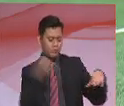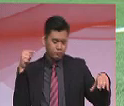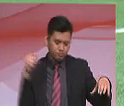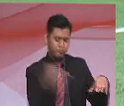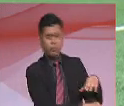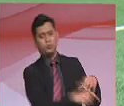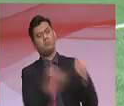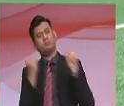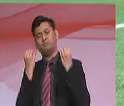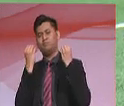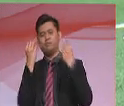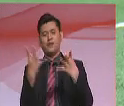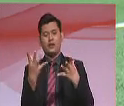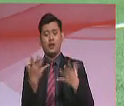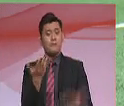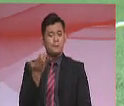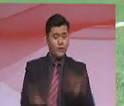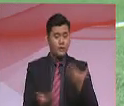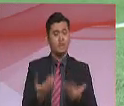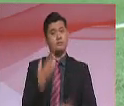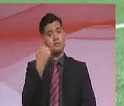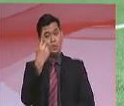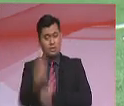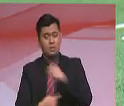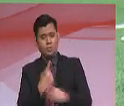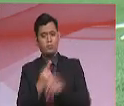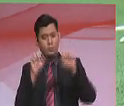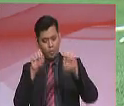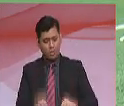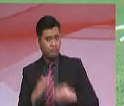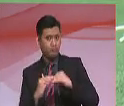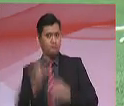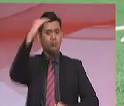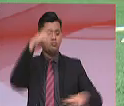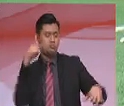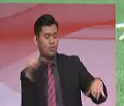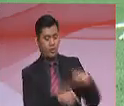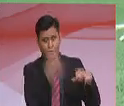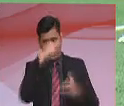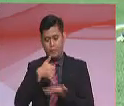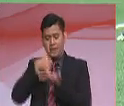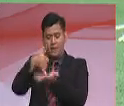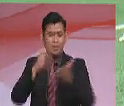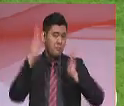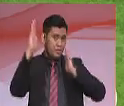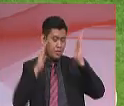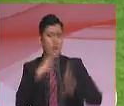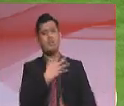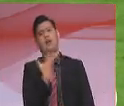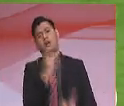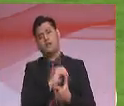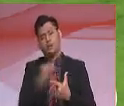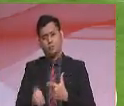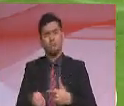Dan mungkin tahu, siapa tahu saya akan menjaring lebih gol pada Piala Malaysia dan di game PDRM.